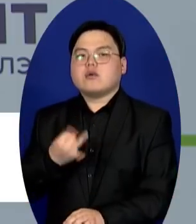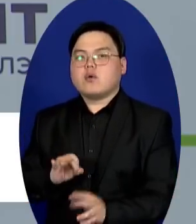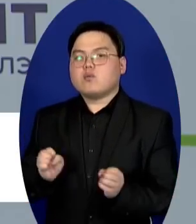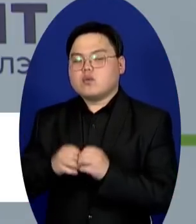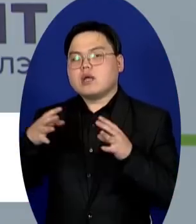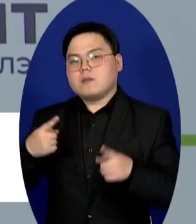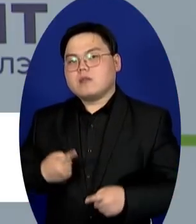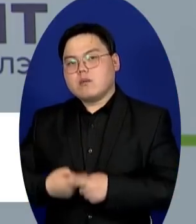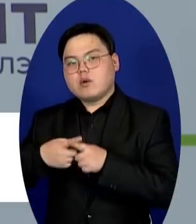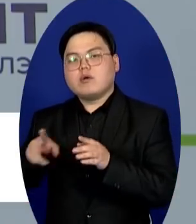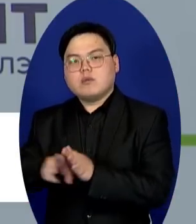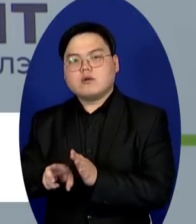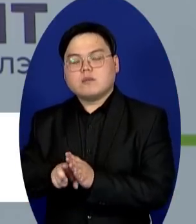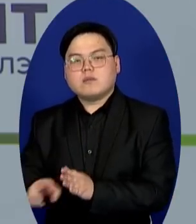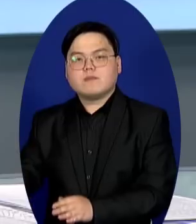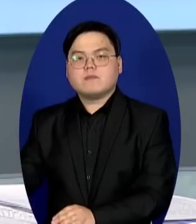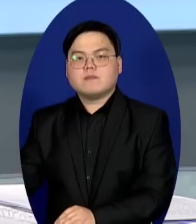гэж тэд үзэж байгаа юм аа.